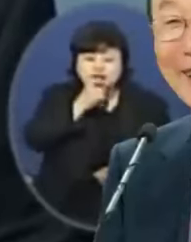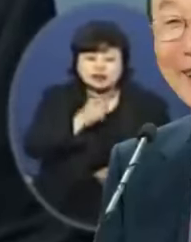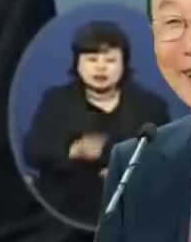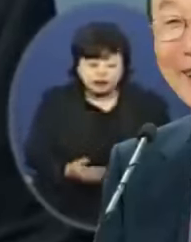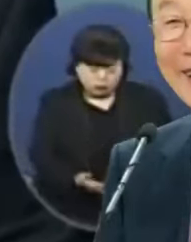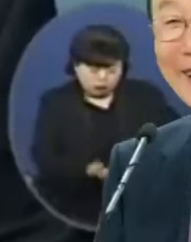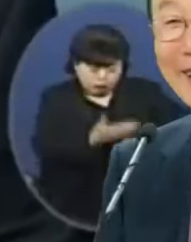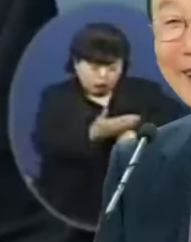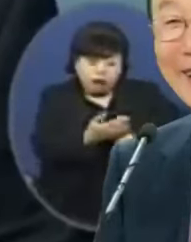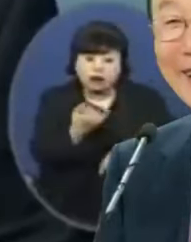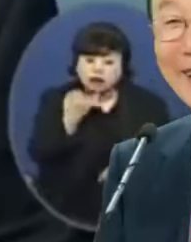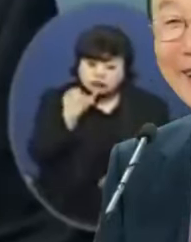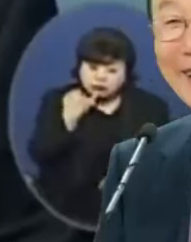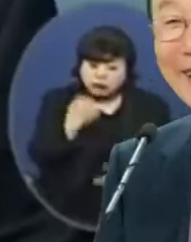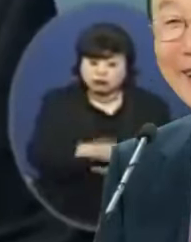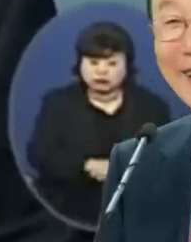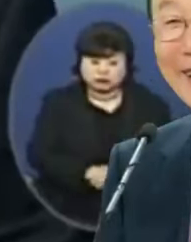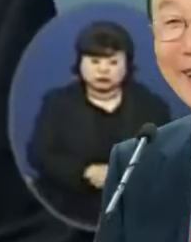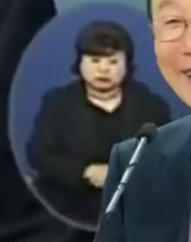발목까지 채했는데도